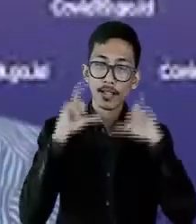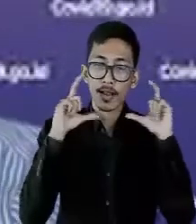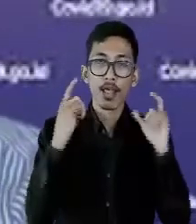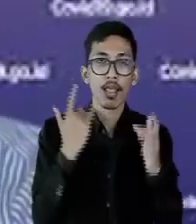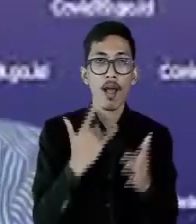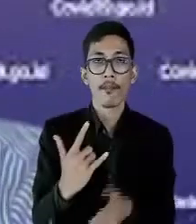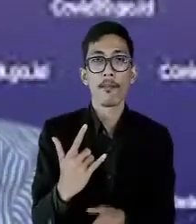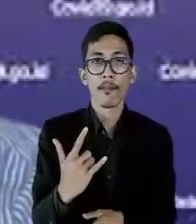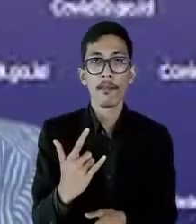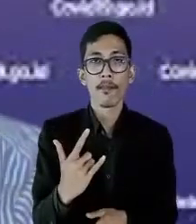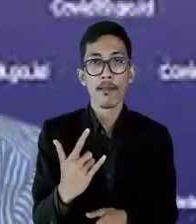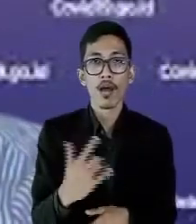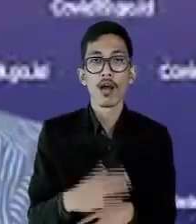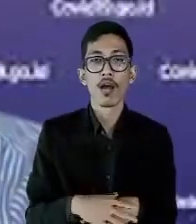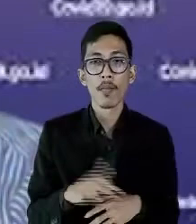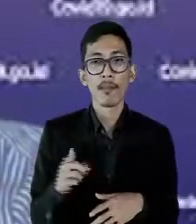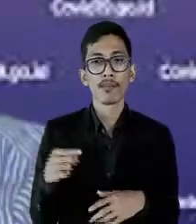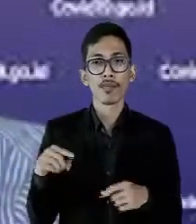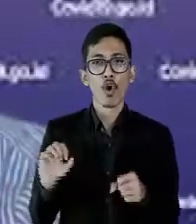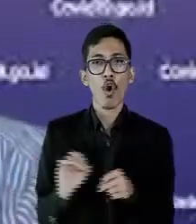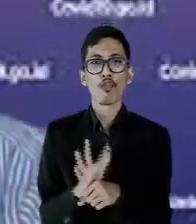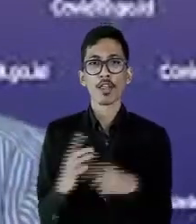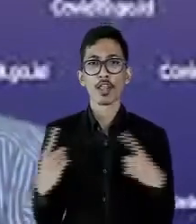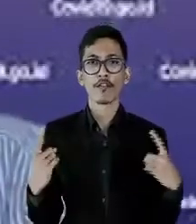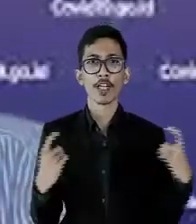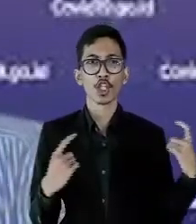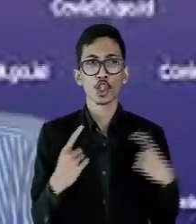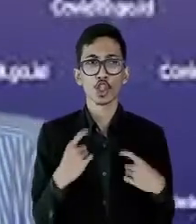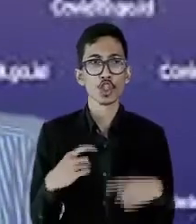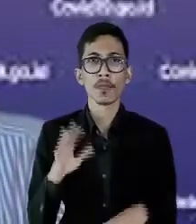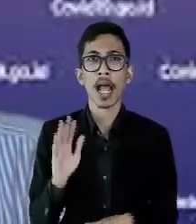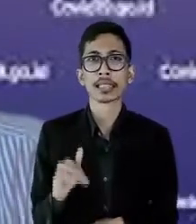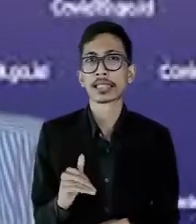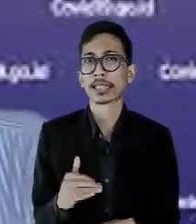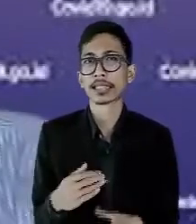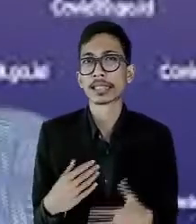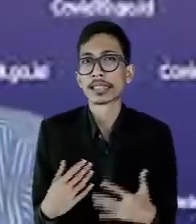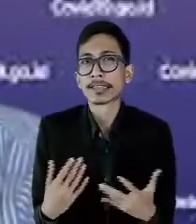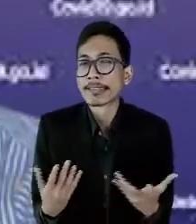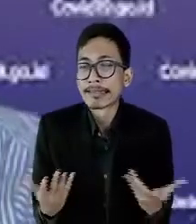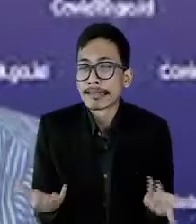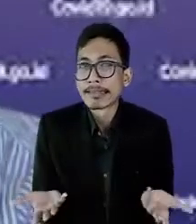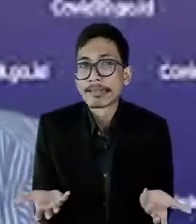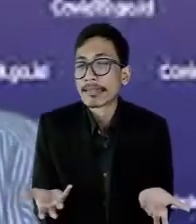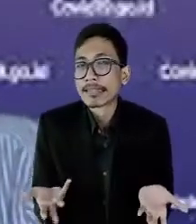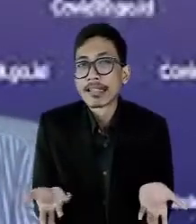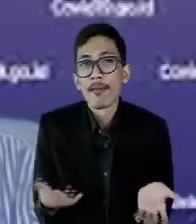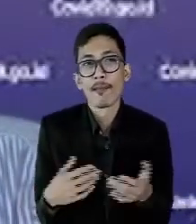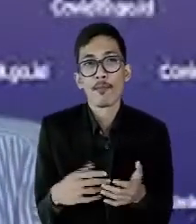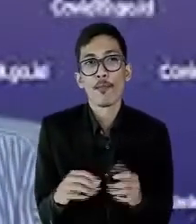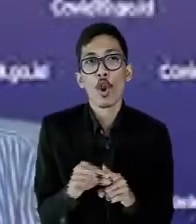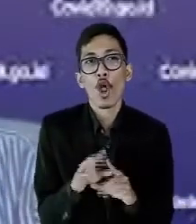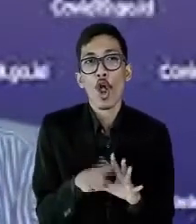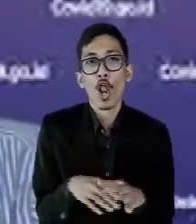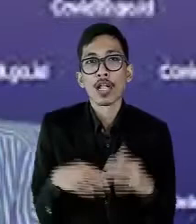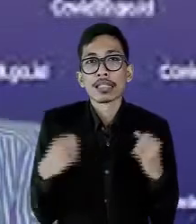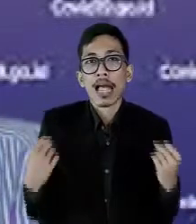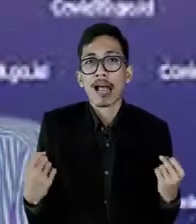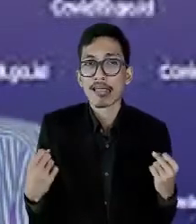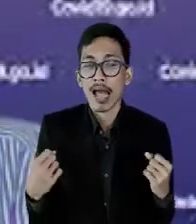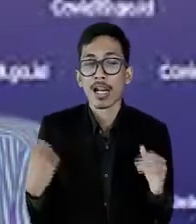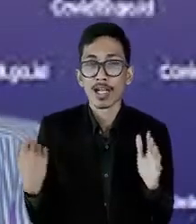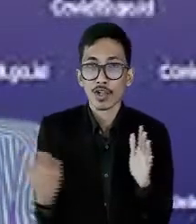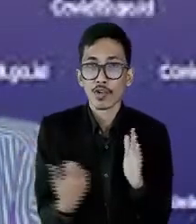yang menetap selama memang COVID-19 ini masih ada di sekitar kita, maka harus tetap protokol kesehatan